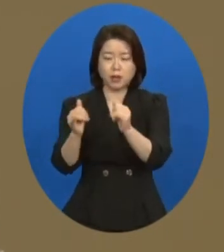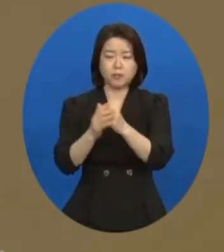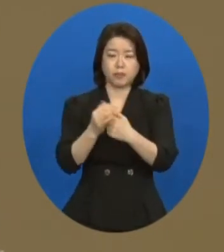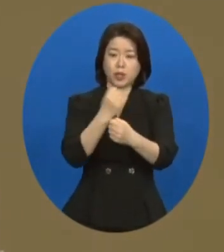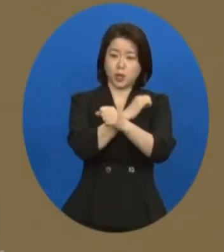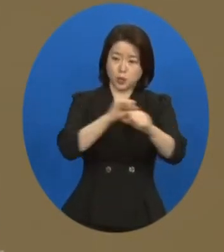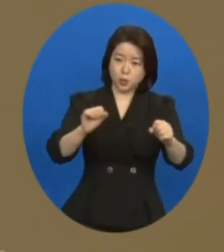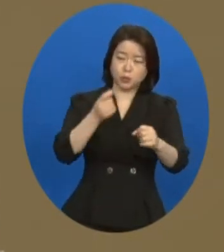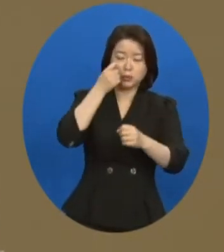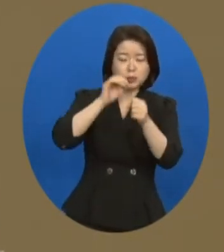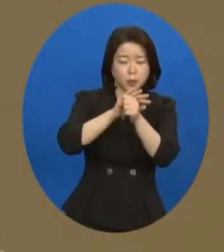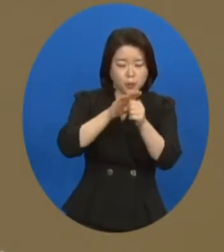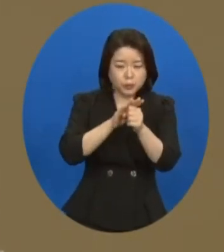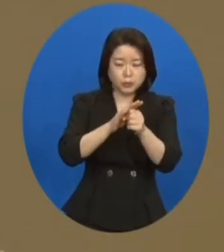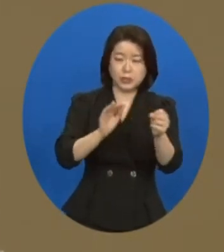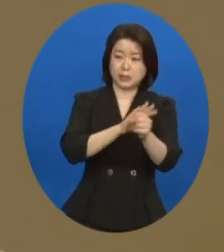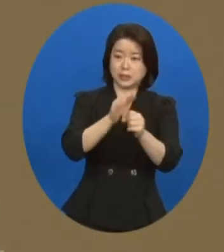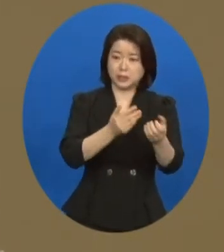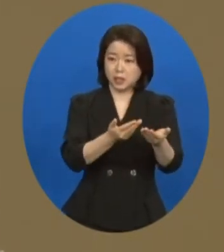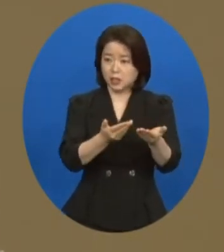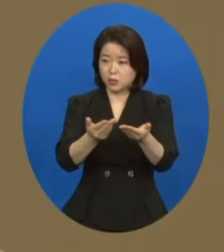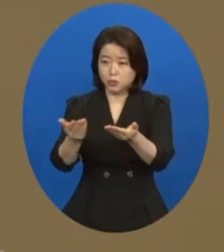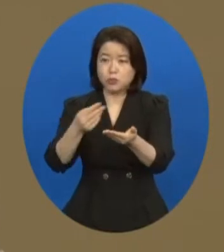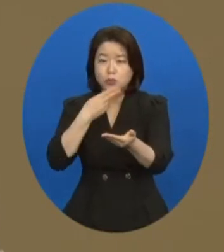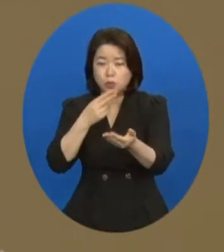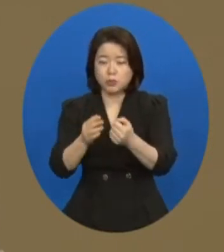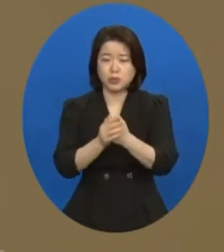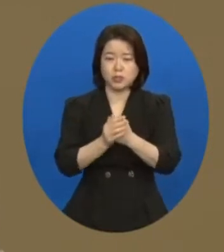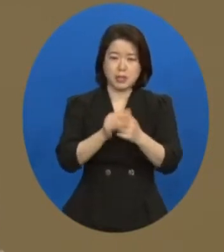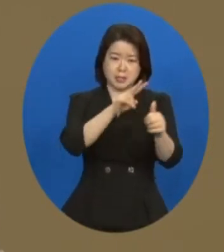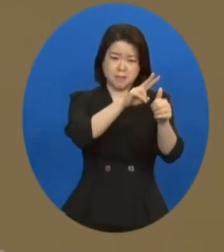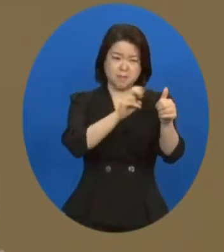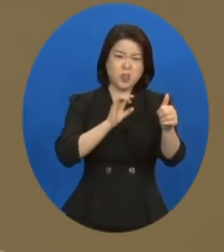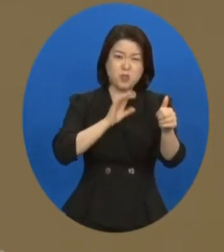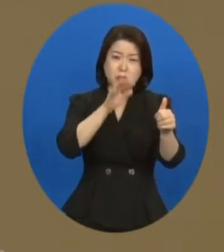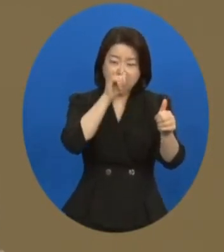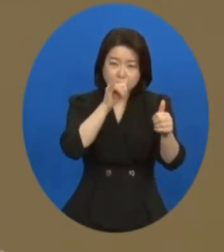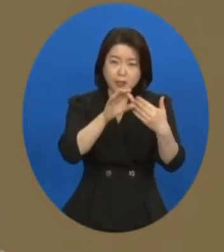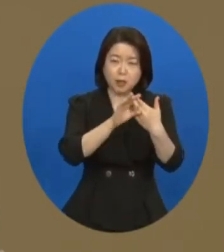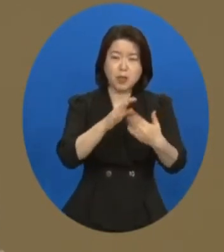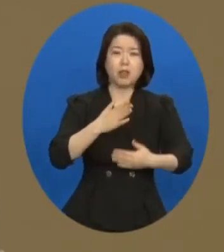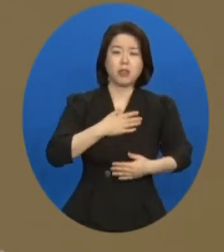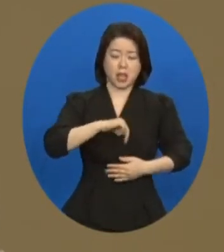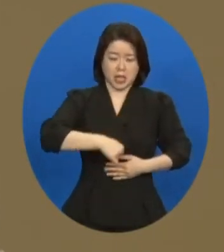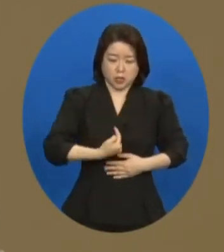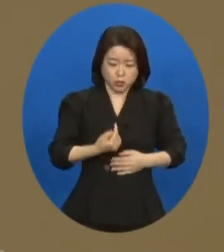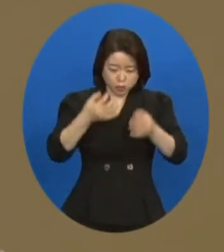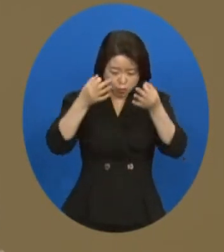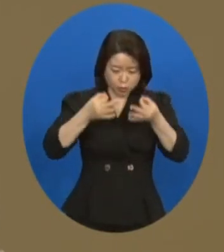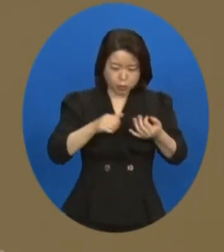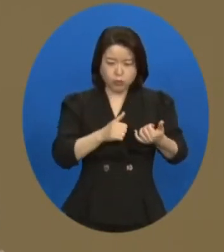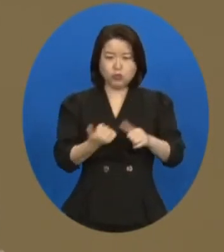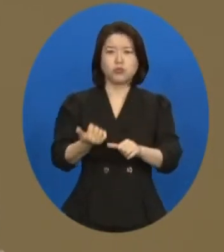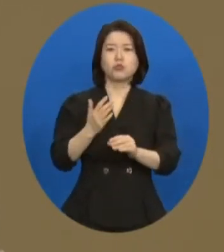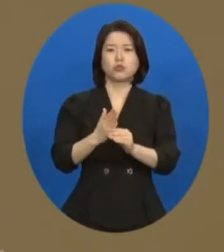긍휼과 사랑을 잃어버리고 미움만 잇다면 그는 스스로를 죽이고 있는 거예요